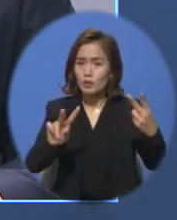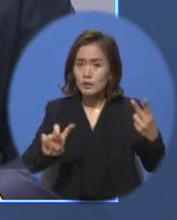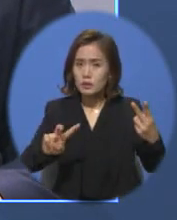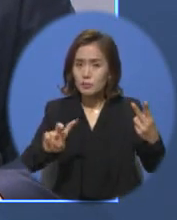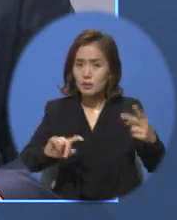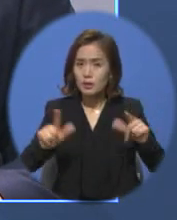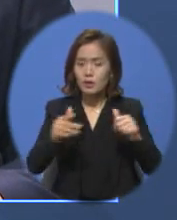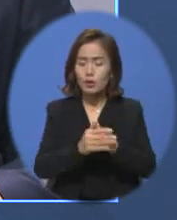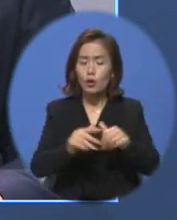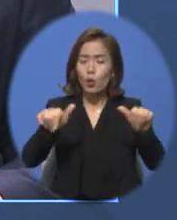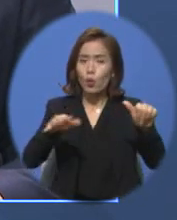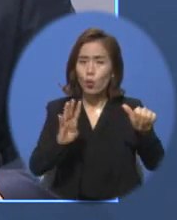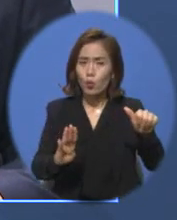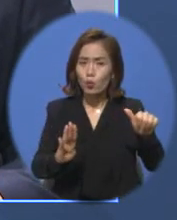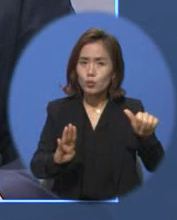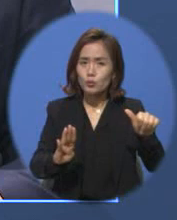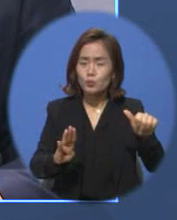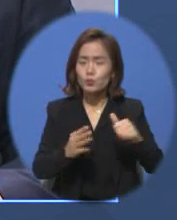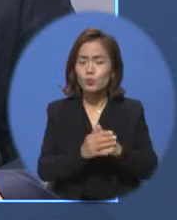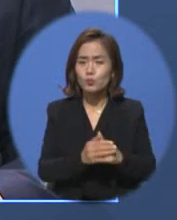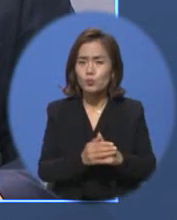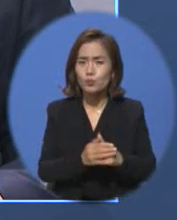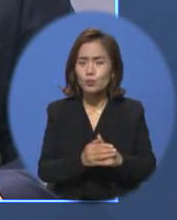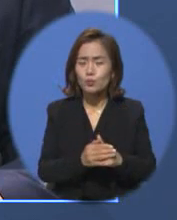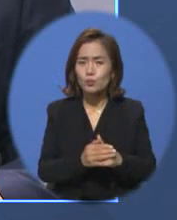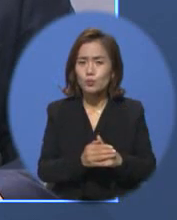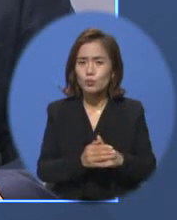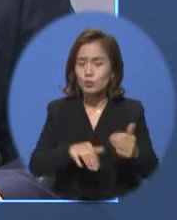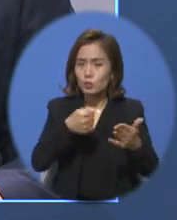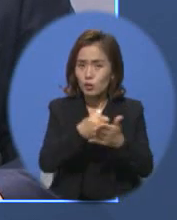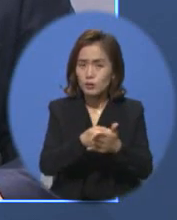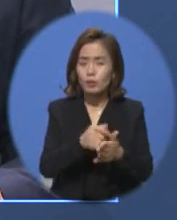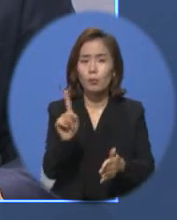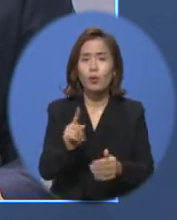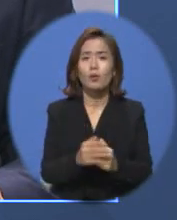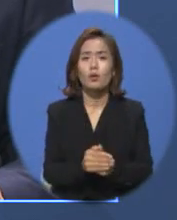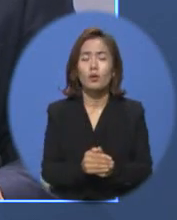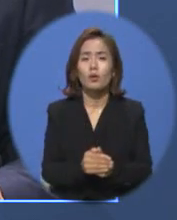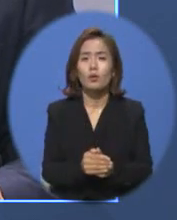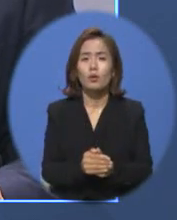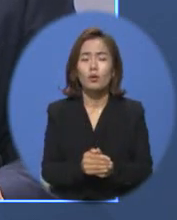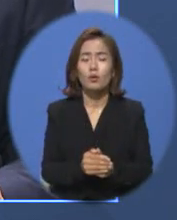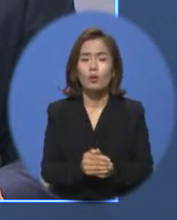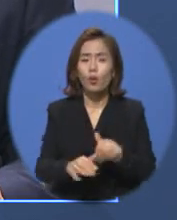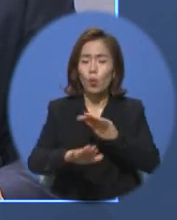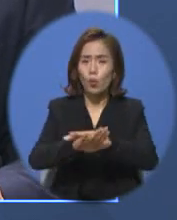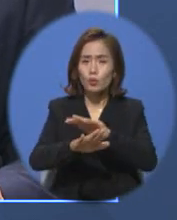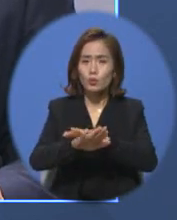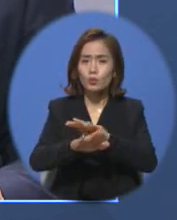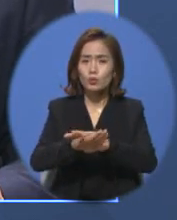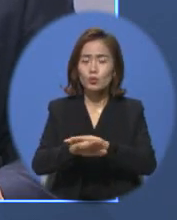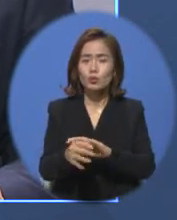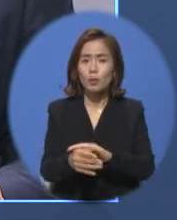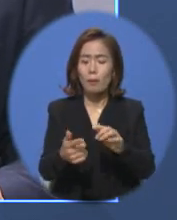손가락절단으로인해5급전시노동복무로분류되었습니다 .오른손검지가없으신걸보니군복무를하지않으신것같네요.